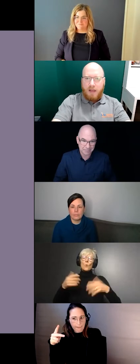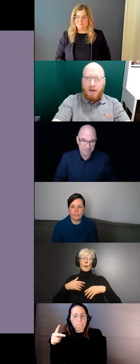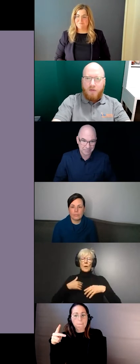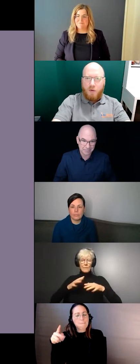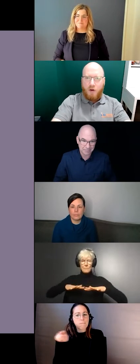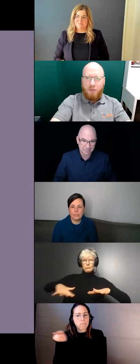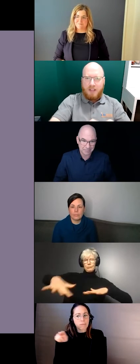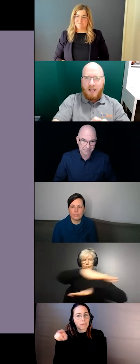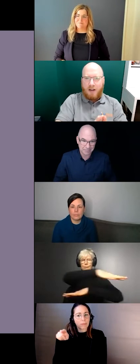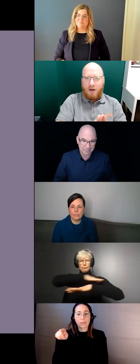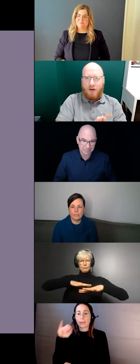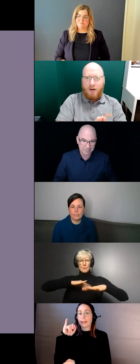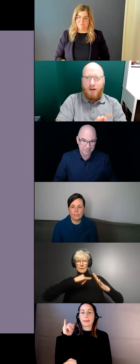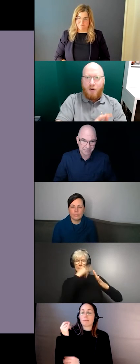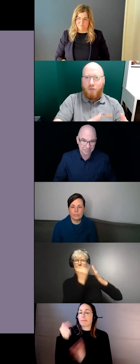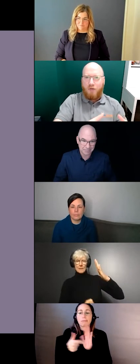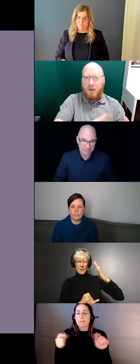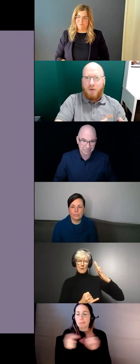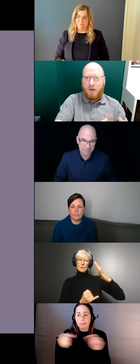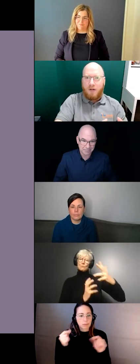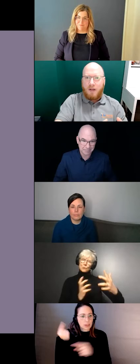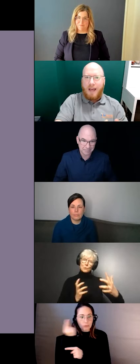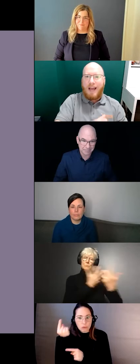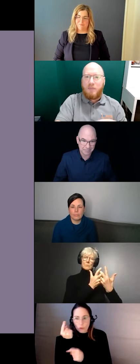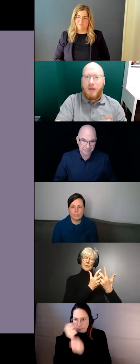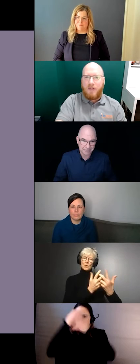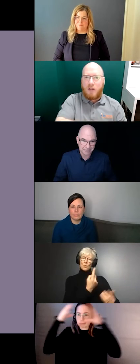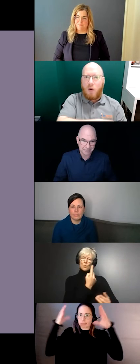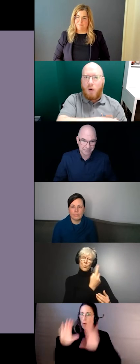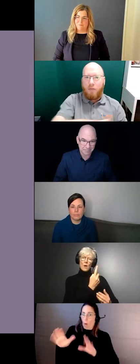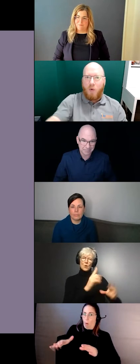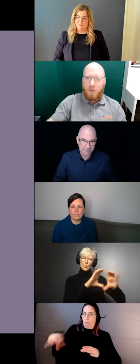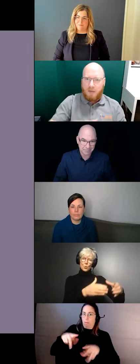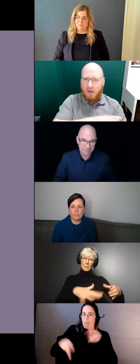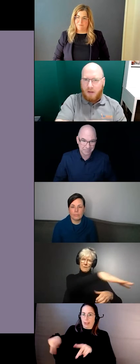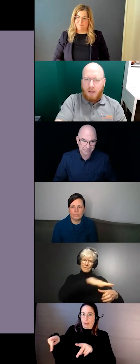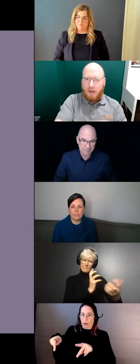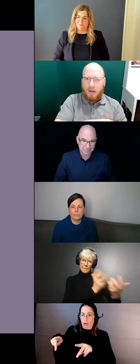chose pour un groupe de personnes, en fait, ça va bénéficier beaucoup plus de gens.